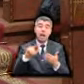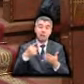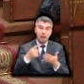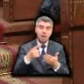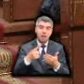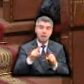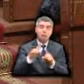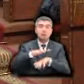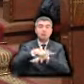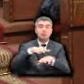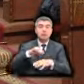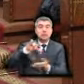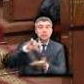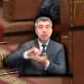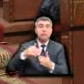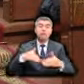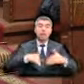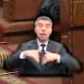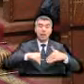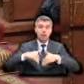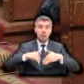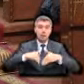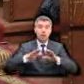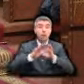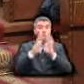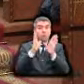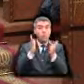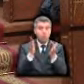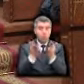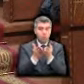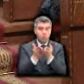الجهه فيما يتعلق بالطرق. هذه كلها بطبيعه الحال